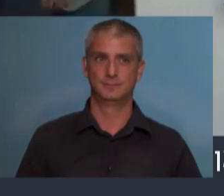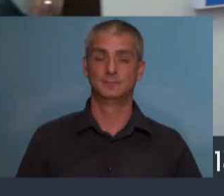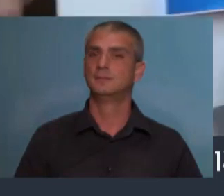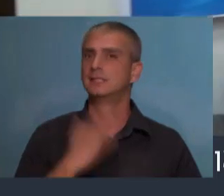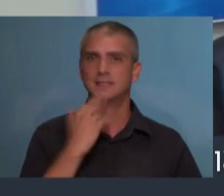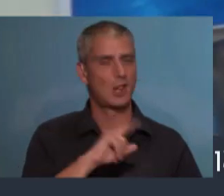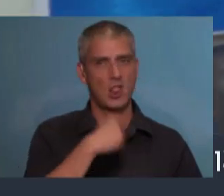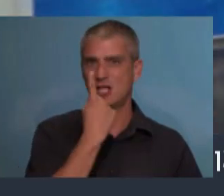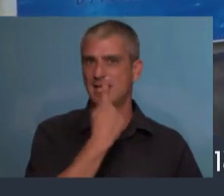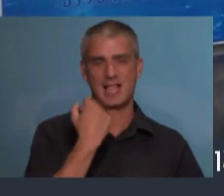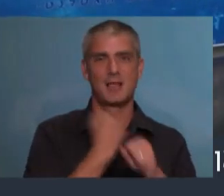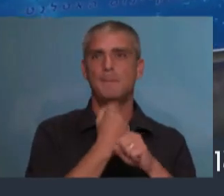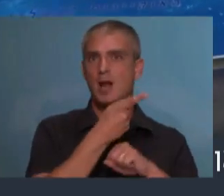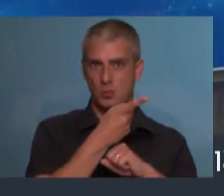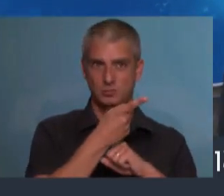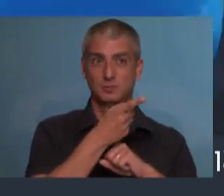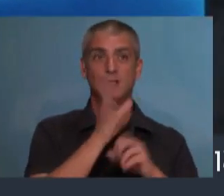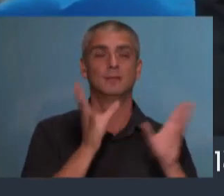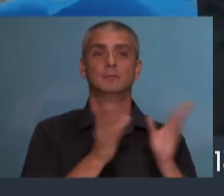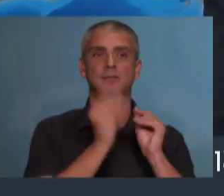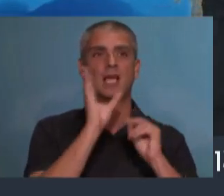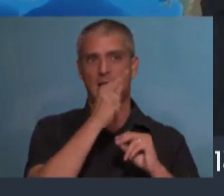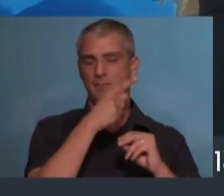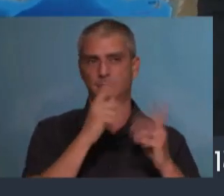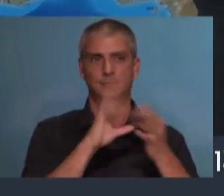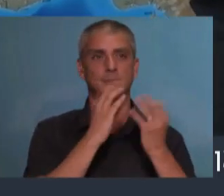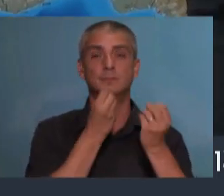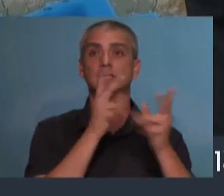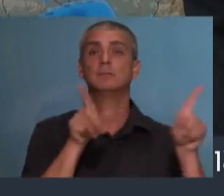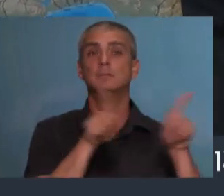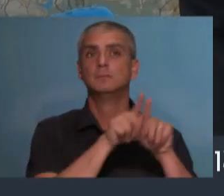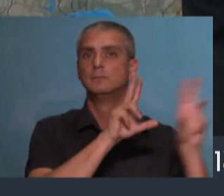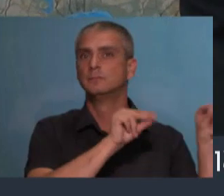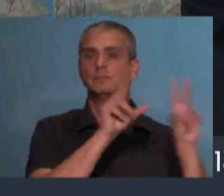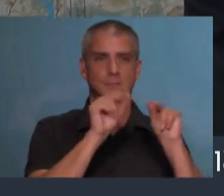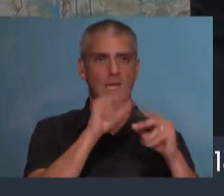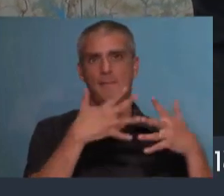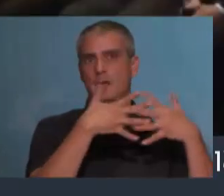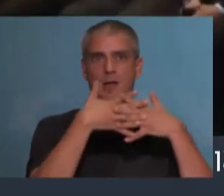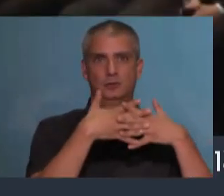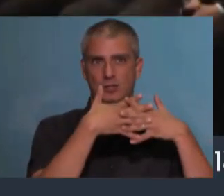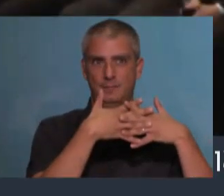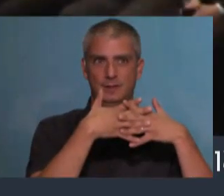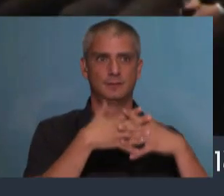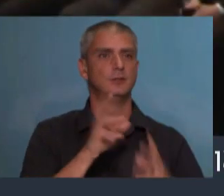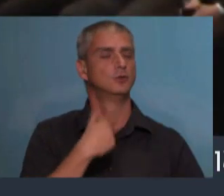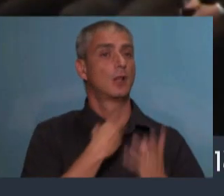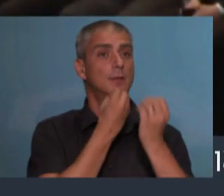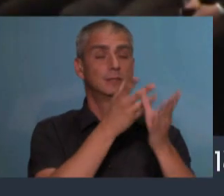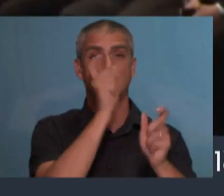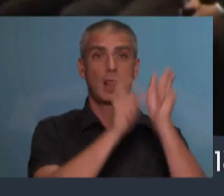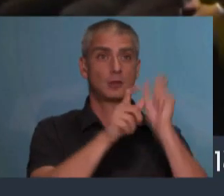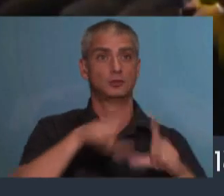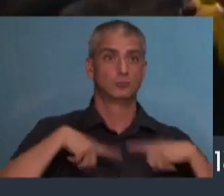לא לבד בפעילות הזו, איתה יחד מהדהדת את אותם מסרים בדיוק גם ארצות הברית. I have a message for the people of